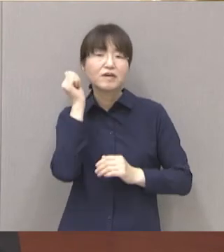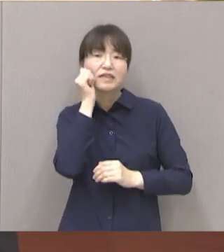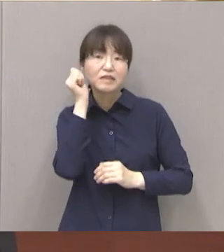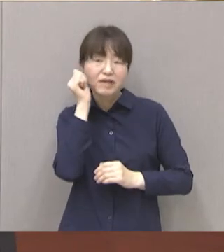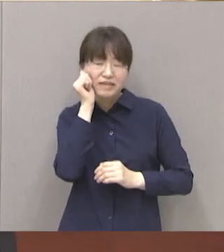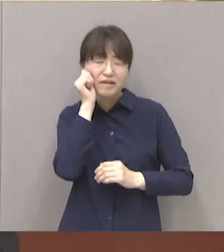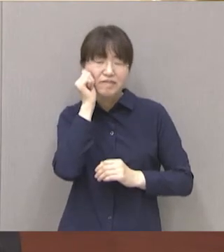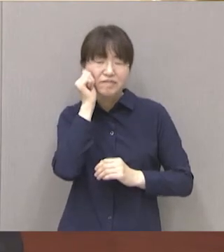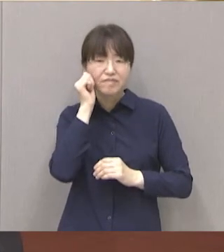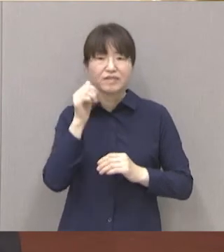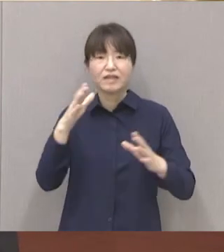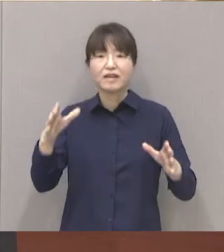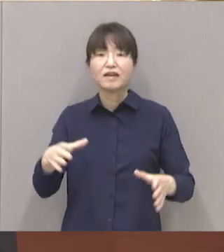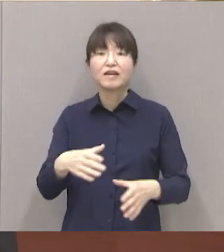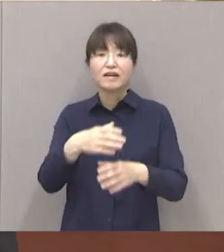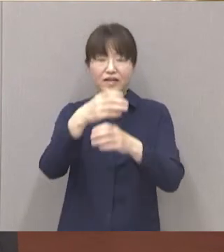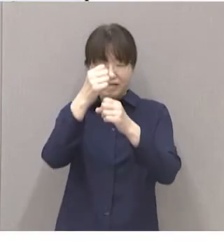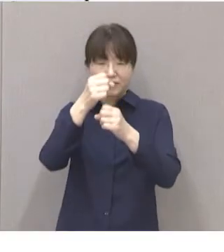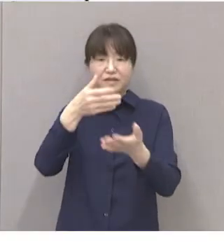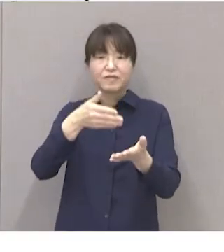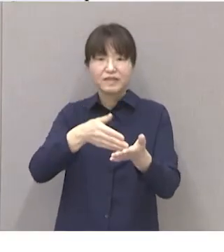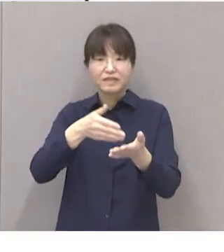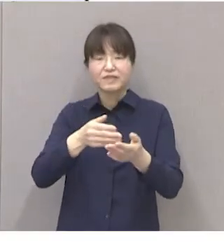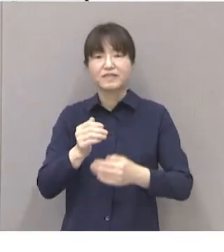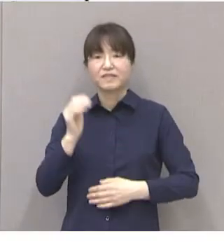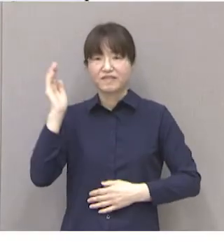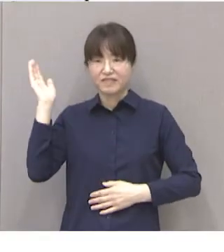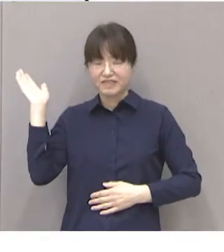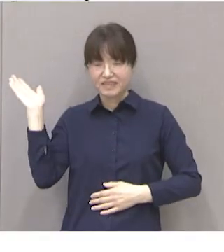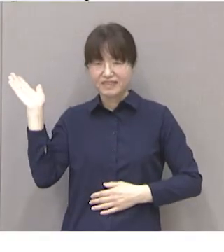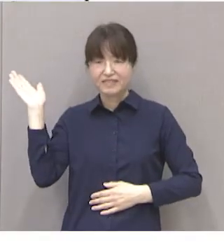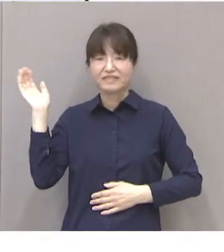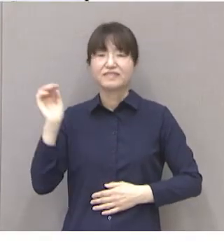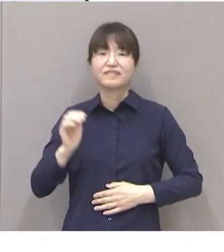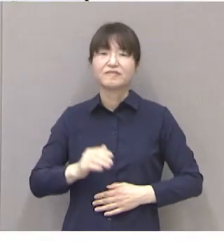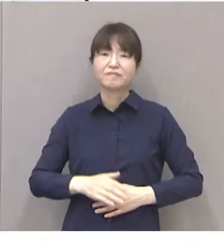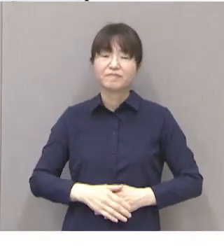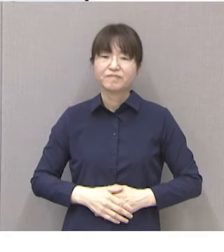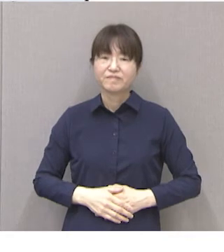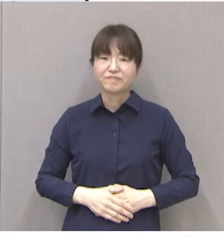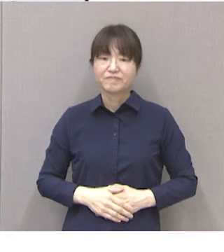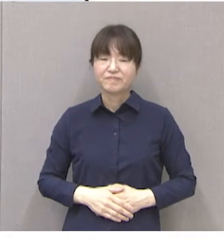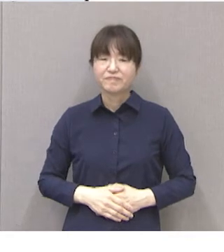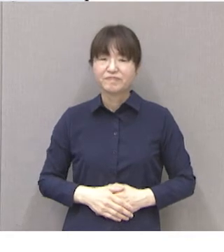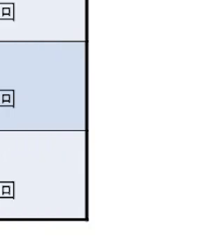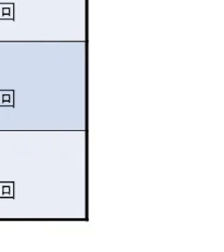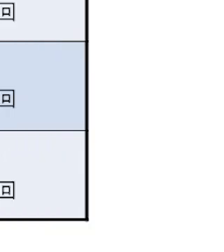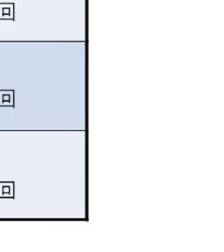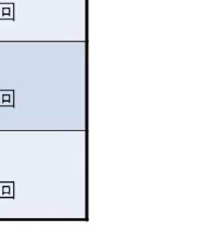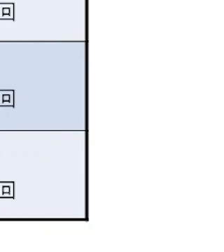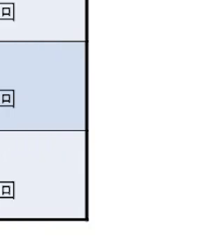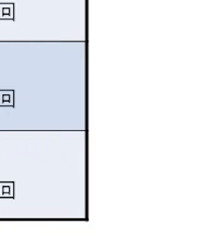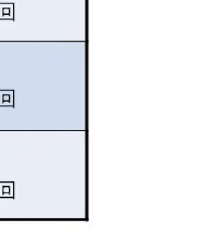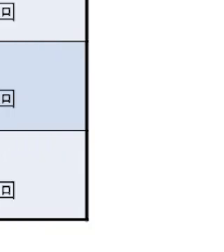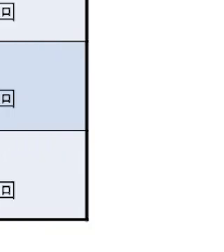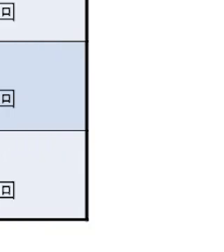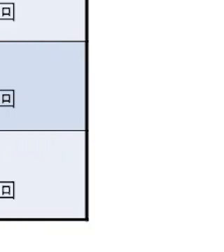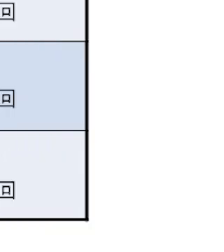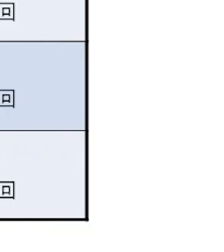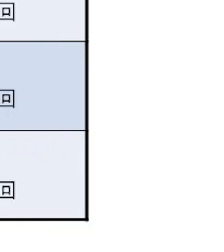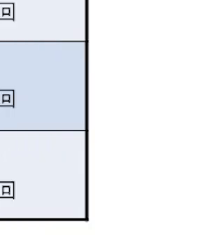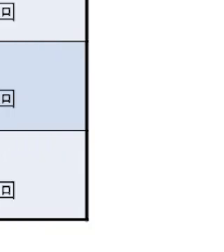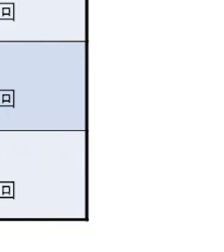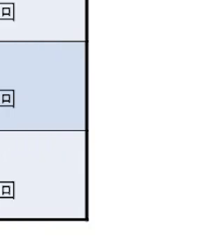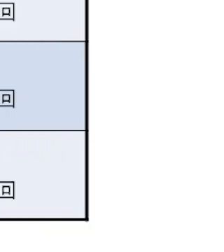を整理しますとこのようになります40歳から49歳の方は x 線検査による肺がん検診